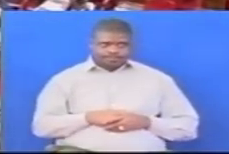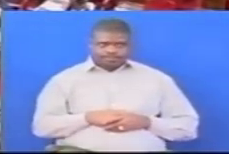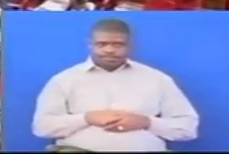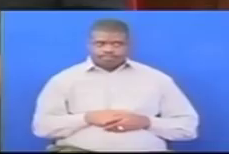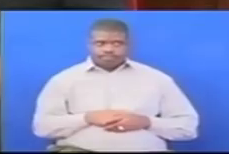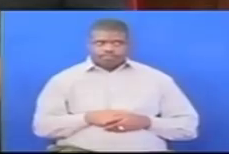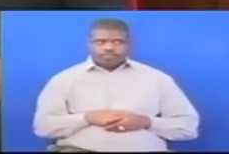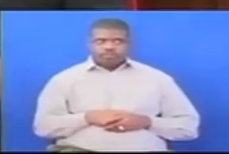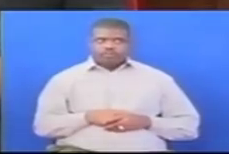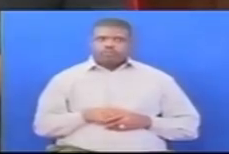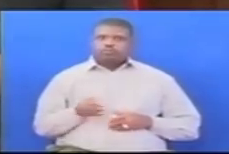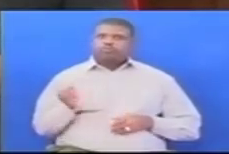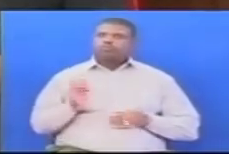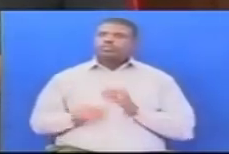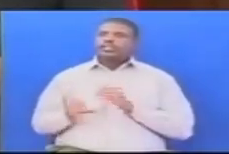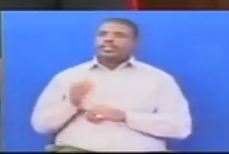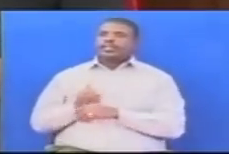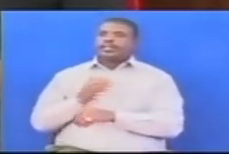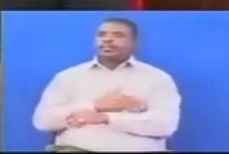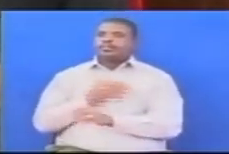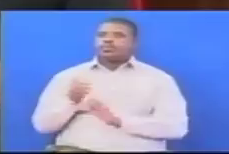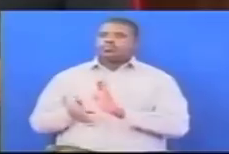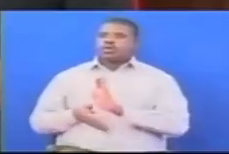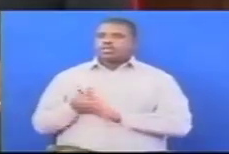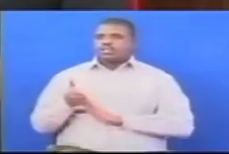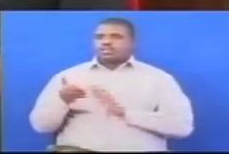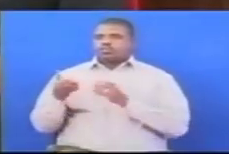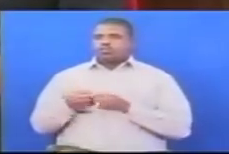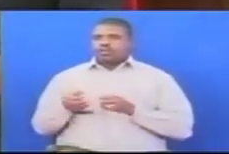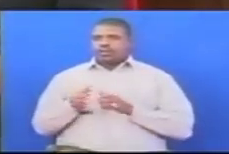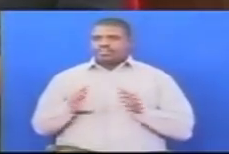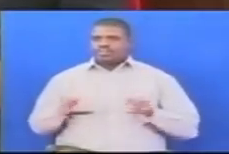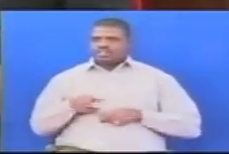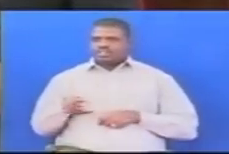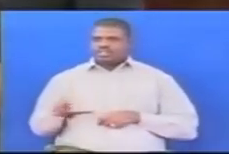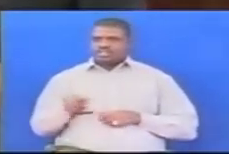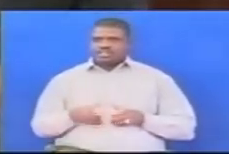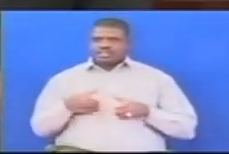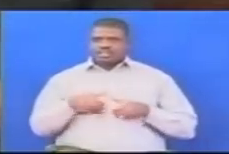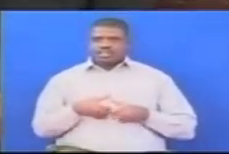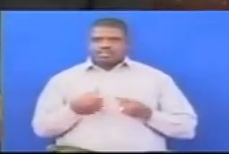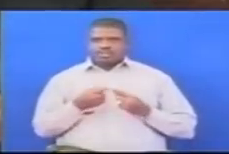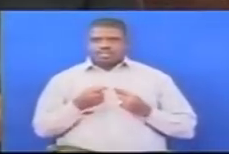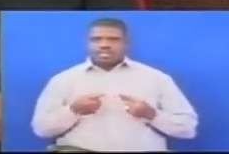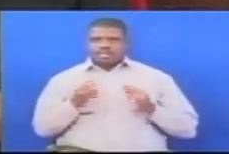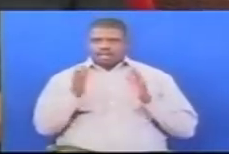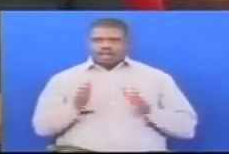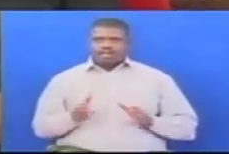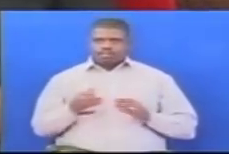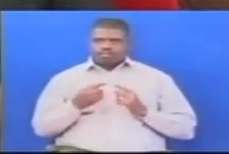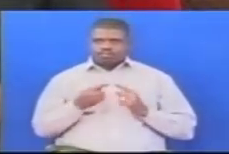kuchangia hoja hii, naomba nichukue nafasi hii kwa niaba ya kambi rasmi ya upinzani